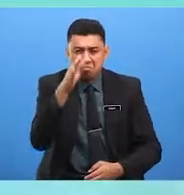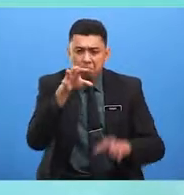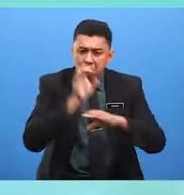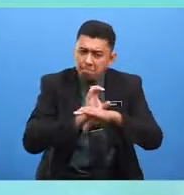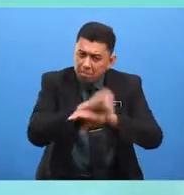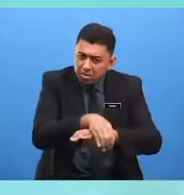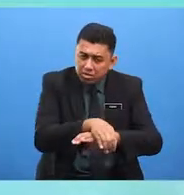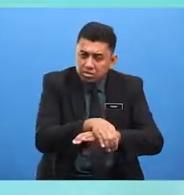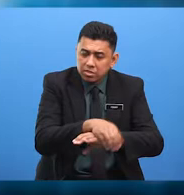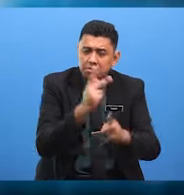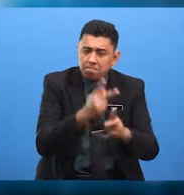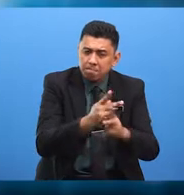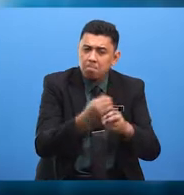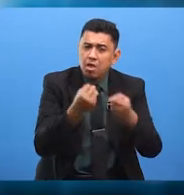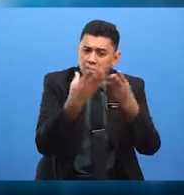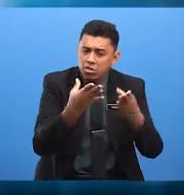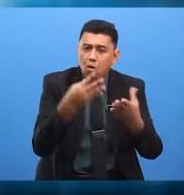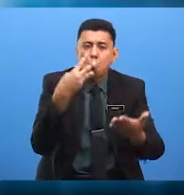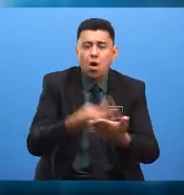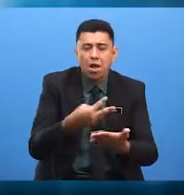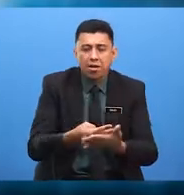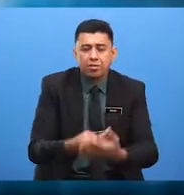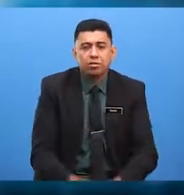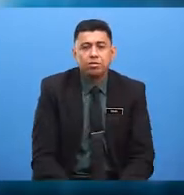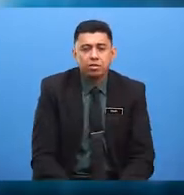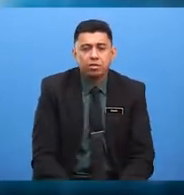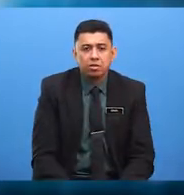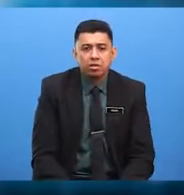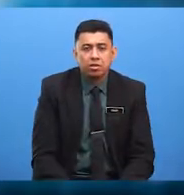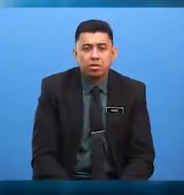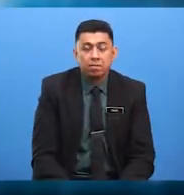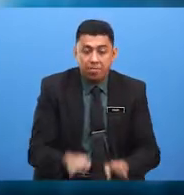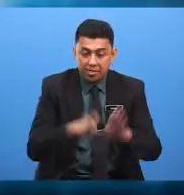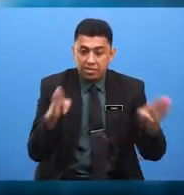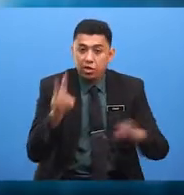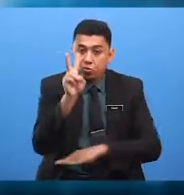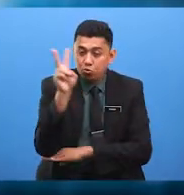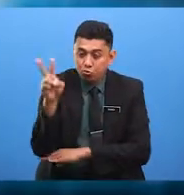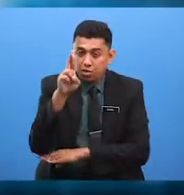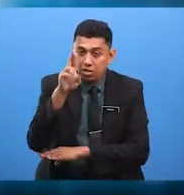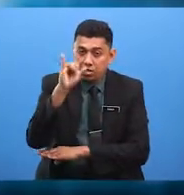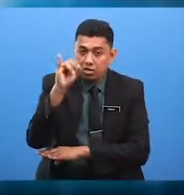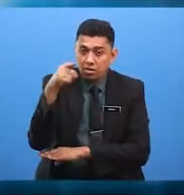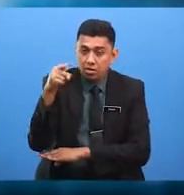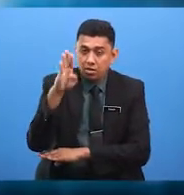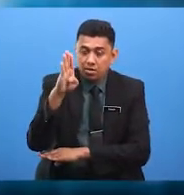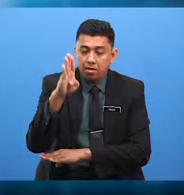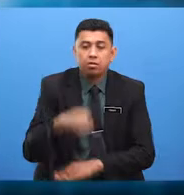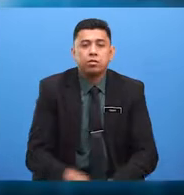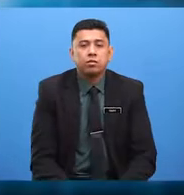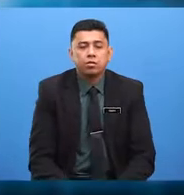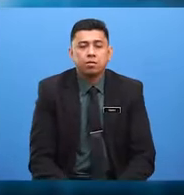tunai di bank pusat perbedaan antara nisbah rizab keep dengan Misbah Riza berkanun ini